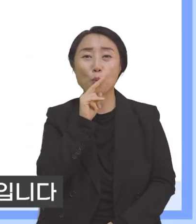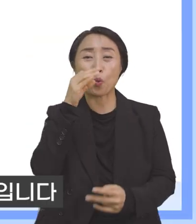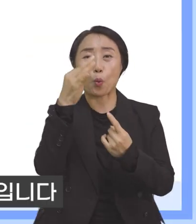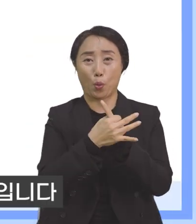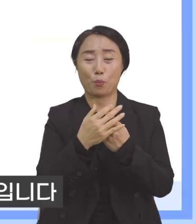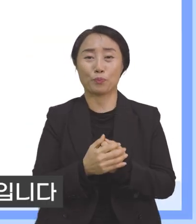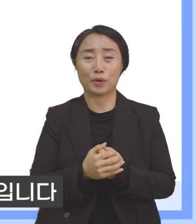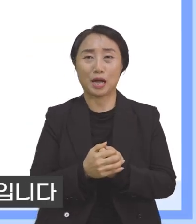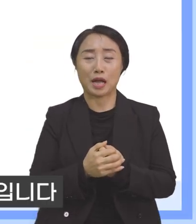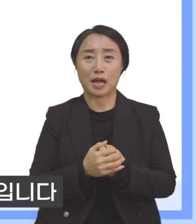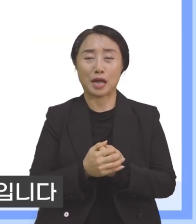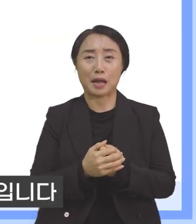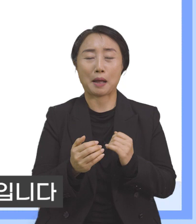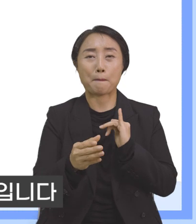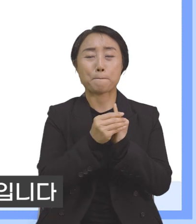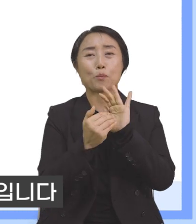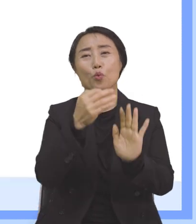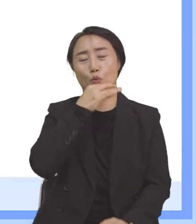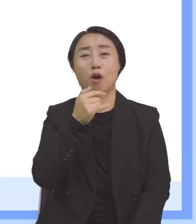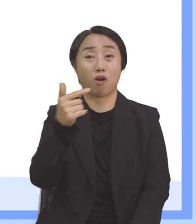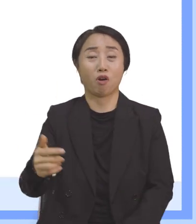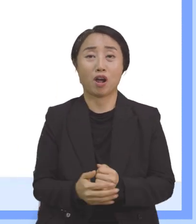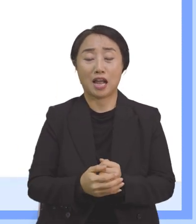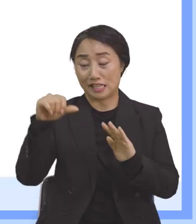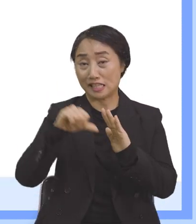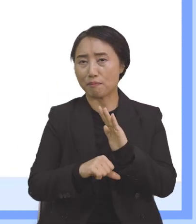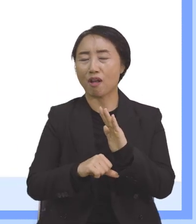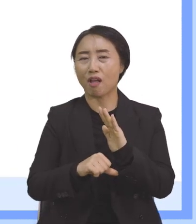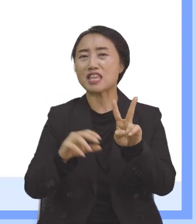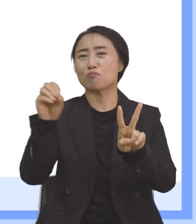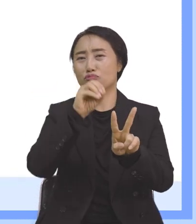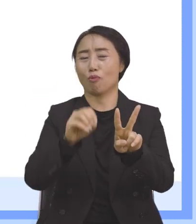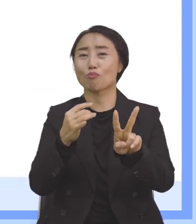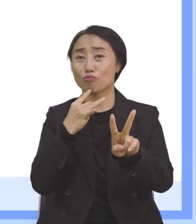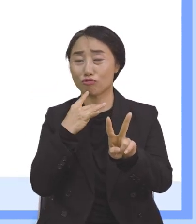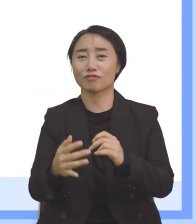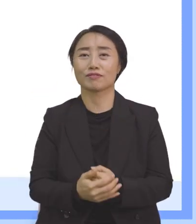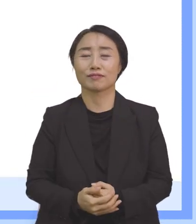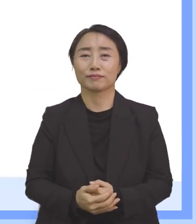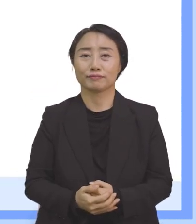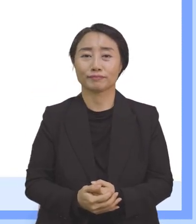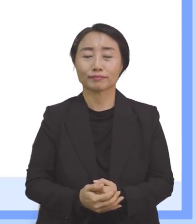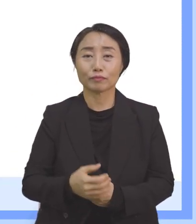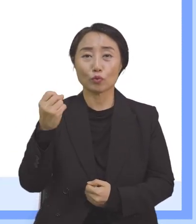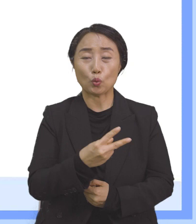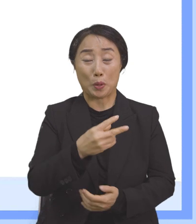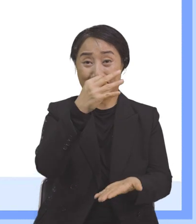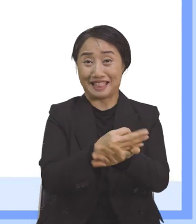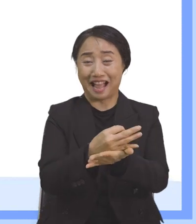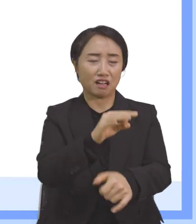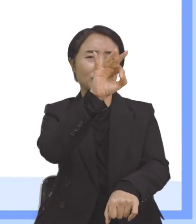것은 콘돔이고 피임 효과도 효과적입니다. 피임의 실패율이 2% 정도로 나타납니다.